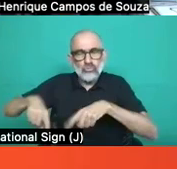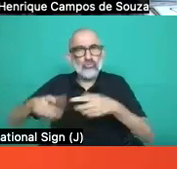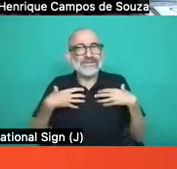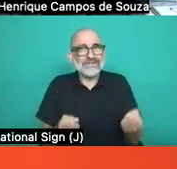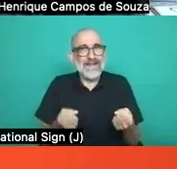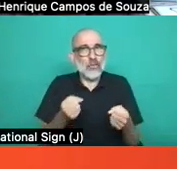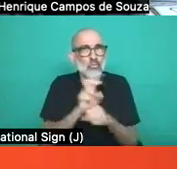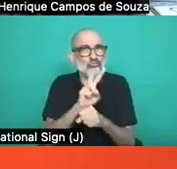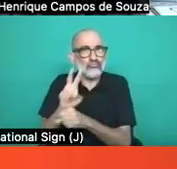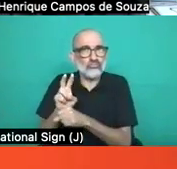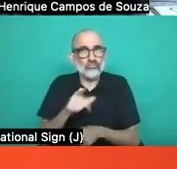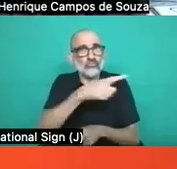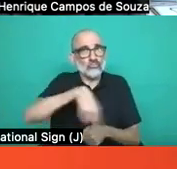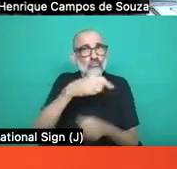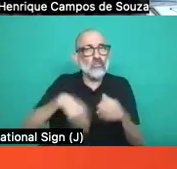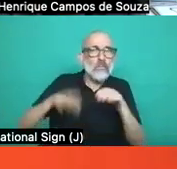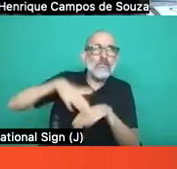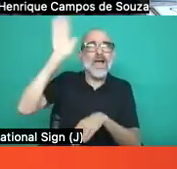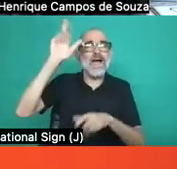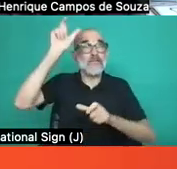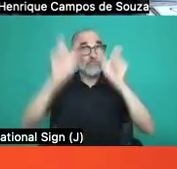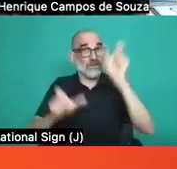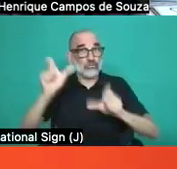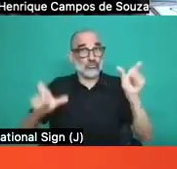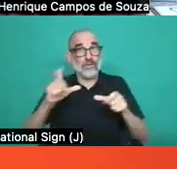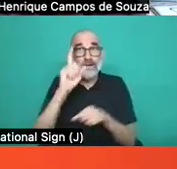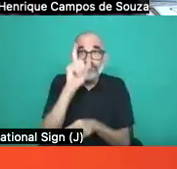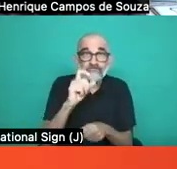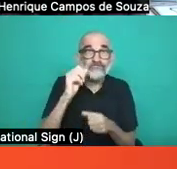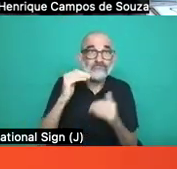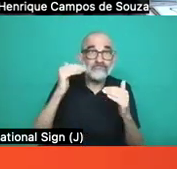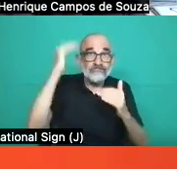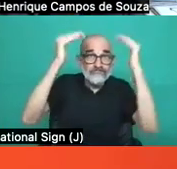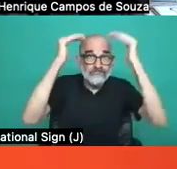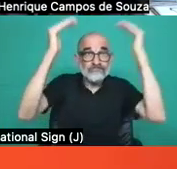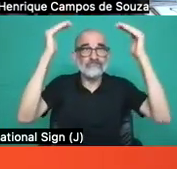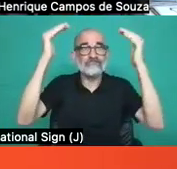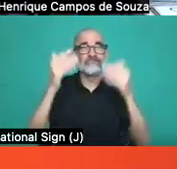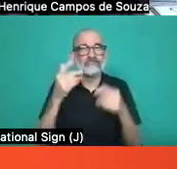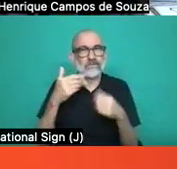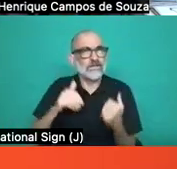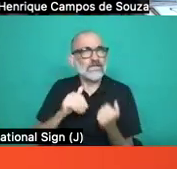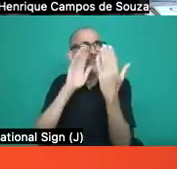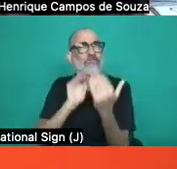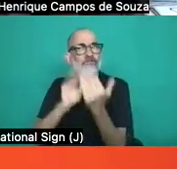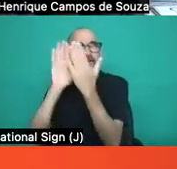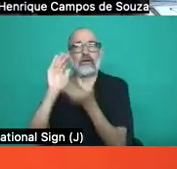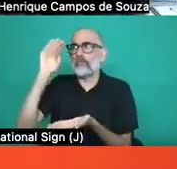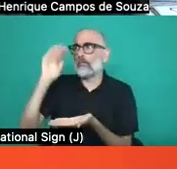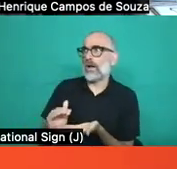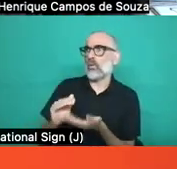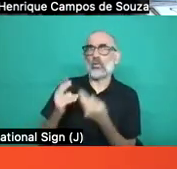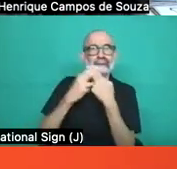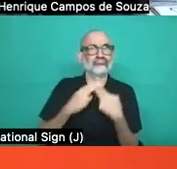est évident que c'est un défi que nous devons lever avec efficacité et détermination pour construire